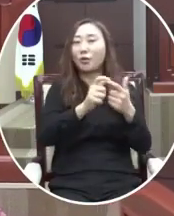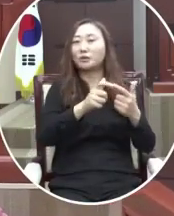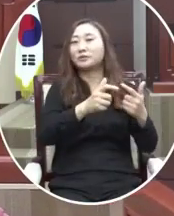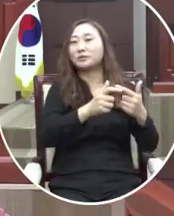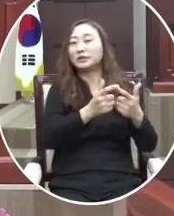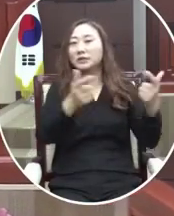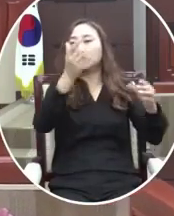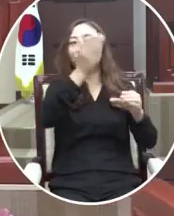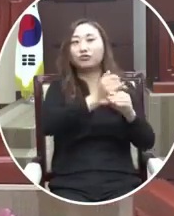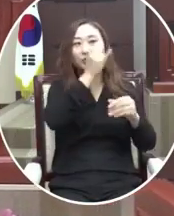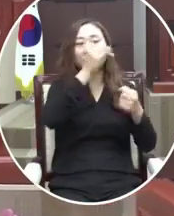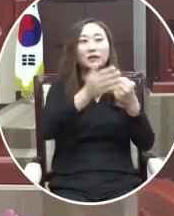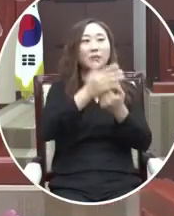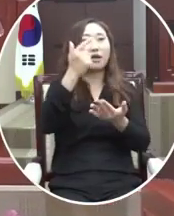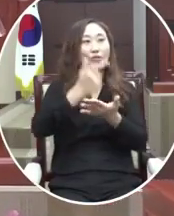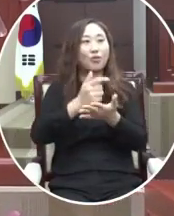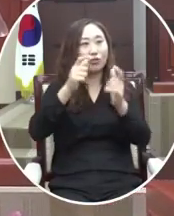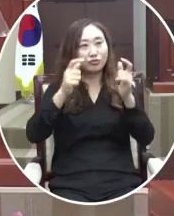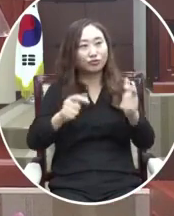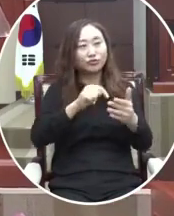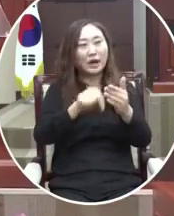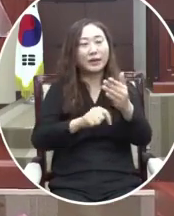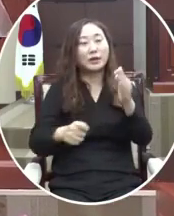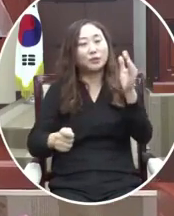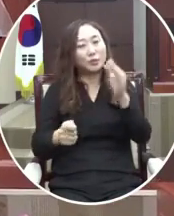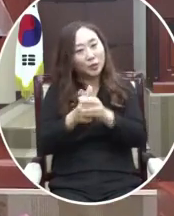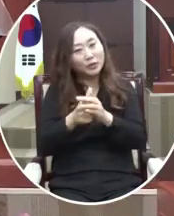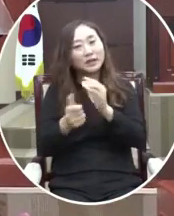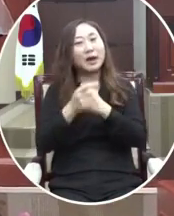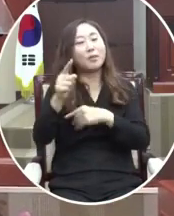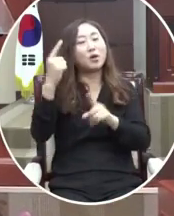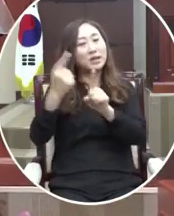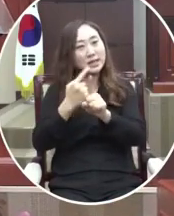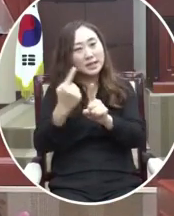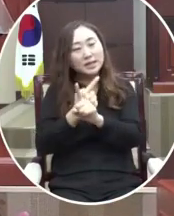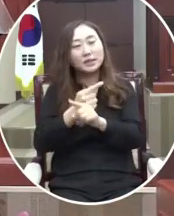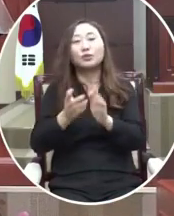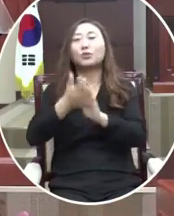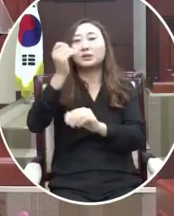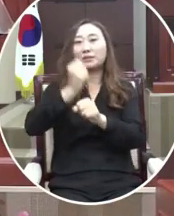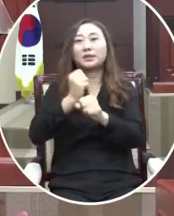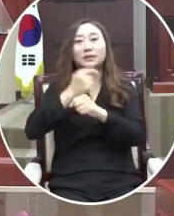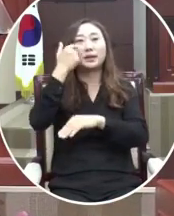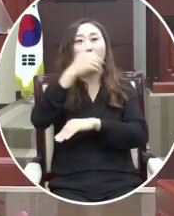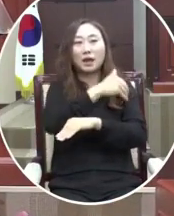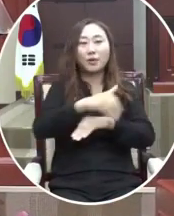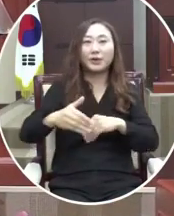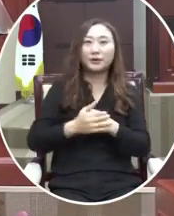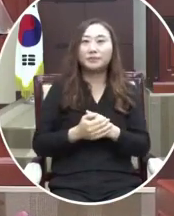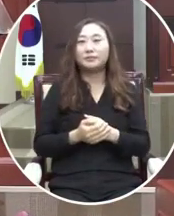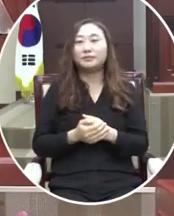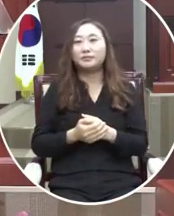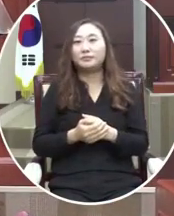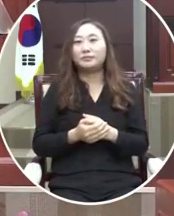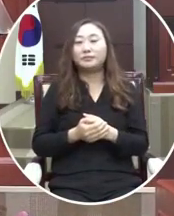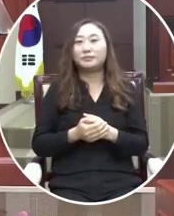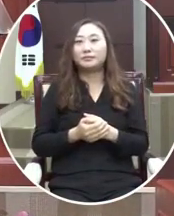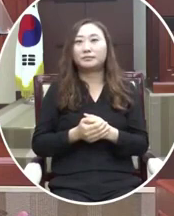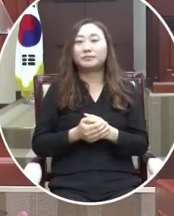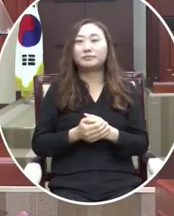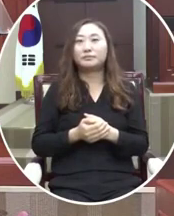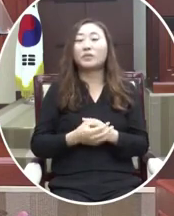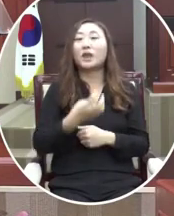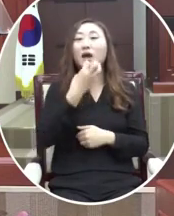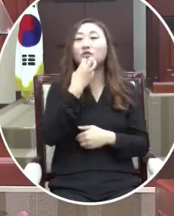온만큼 노원구만의 특색 있는 여가 시설들을 통해 독보적인 힐링 도시를 완성하겠습니다 서울 도심속 최채우